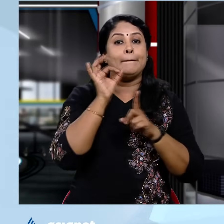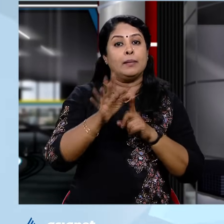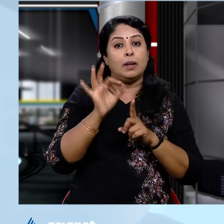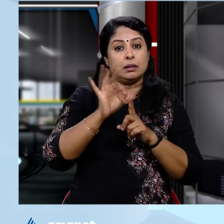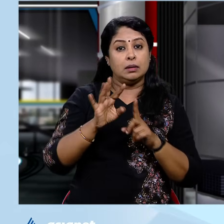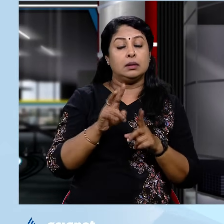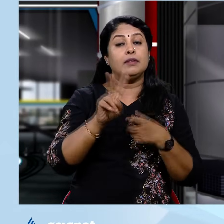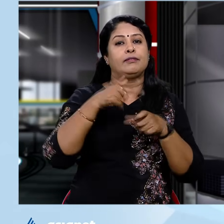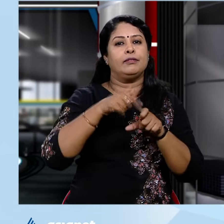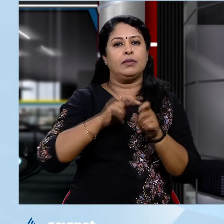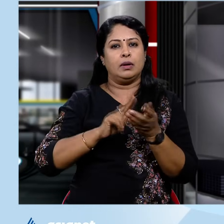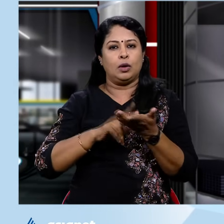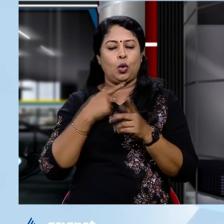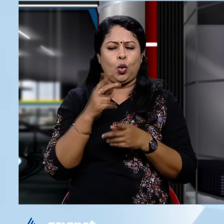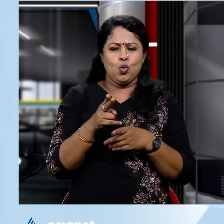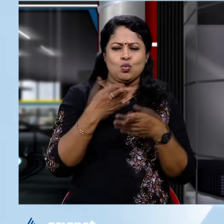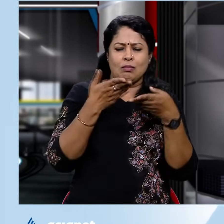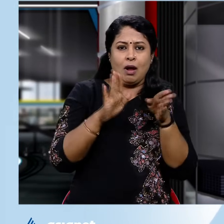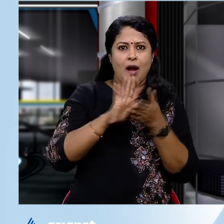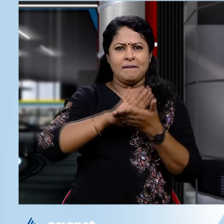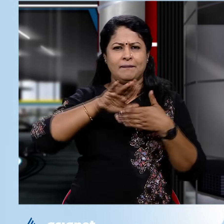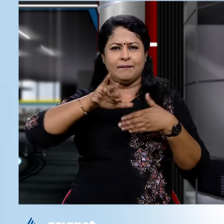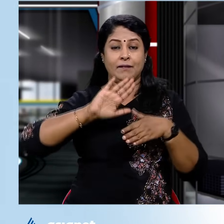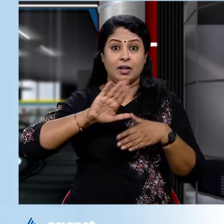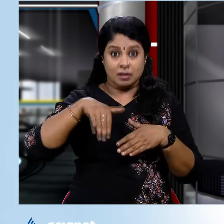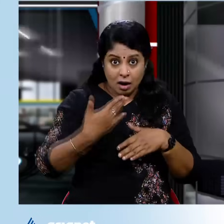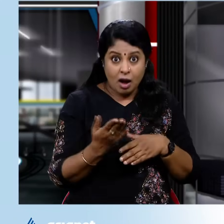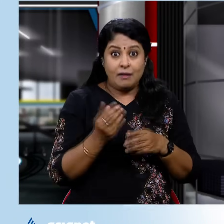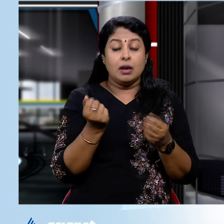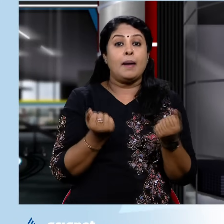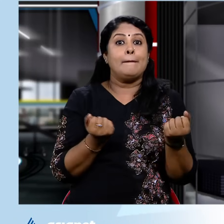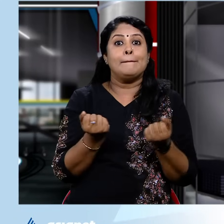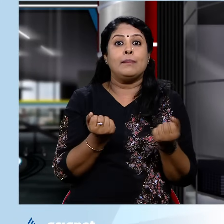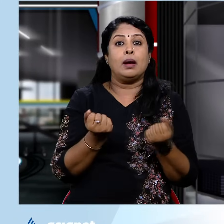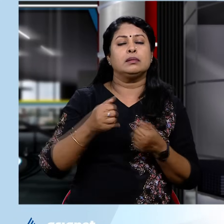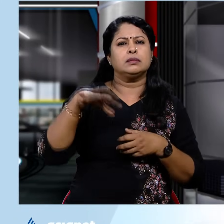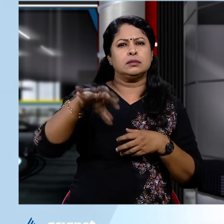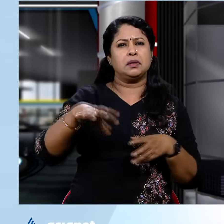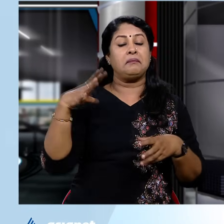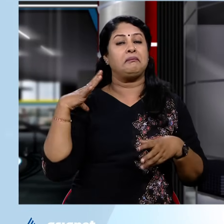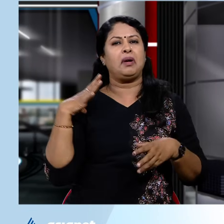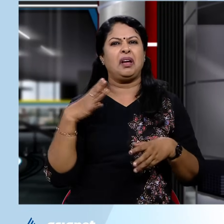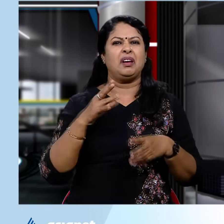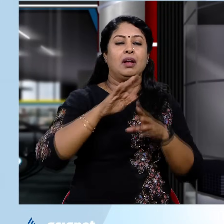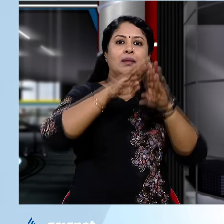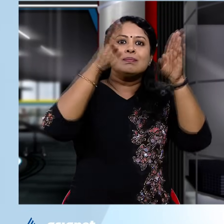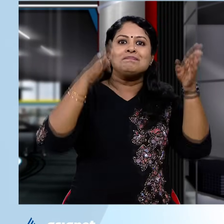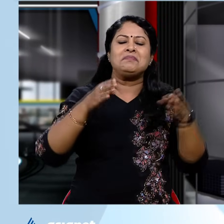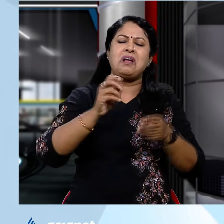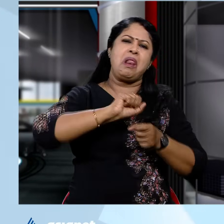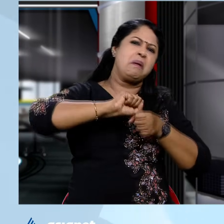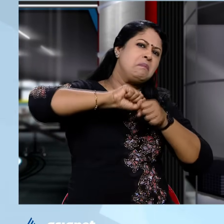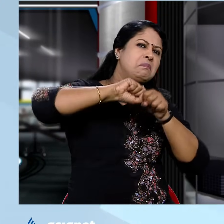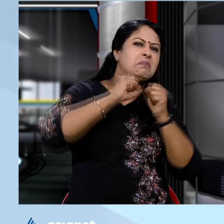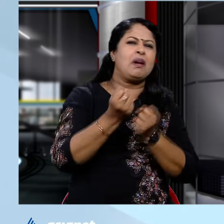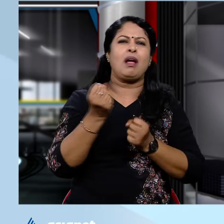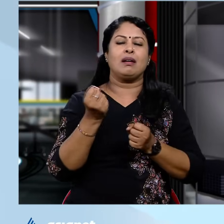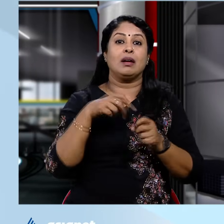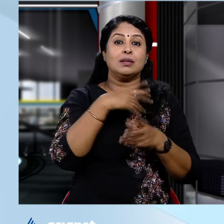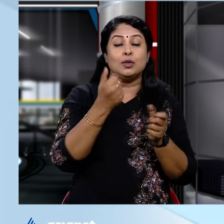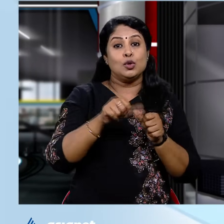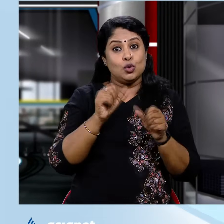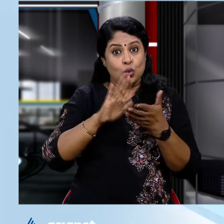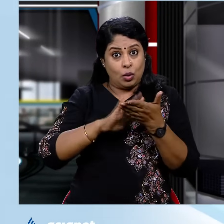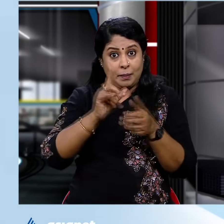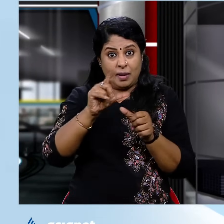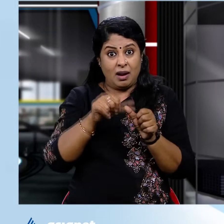പത്തനംതിട്ട വെണ്ണിക്കുളത്ത് ഉദ്ഘാടനം കഴിഞ്ഞതിന് തൊട്ടു പിന്നാലെ ബസ് കാത്തിരിപ്പ് കേന്ദ്രം അടിച്ചു തകർത്തു. ആന്റോ ആന്റണി എംപിയുടെ ഫണ്ട് ഉപയോഗിച്ച്